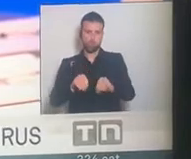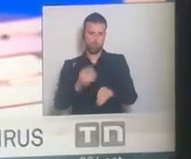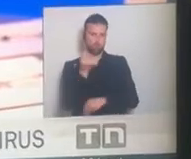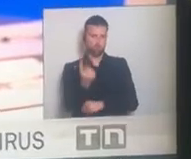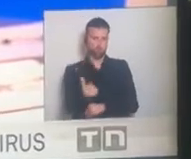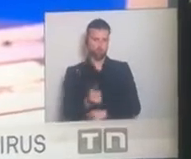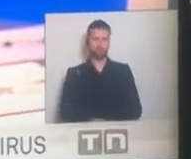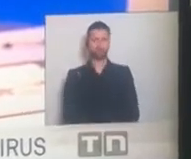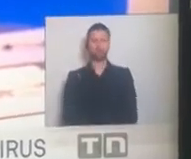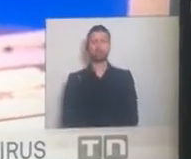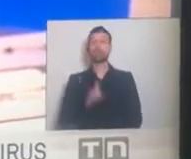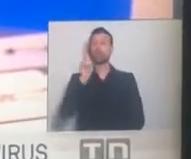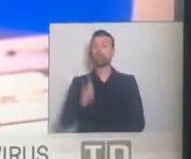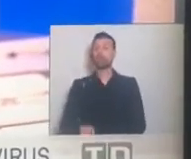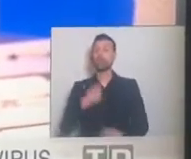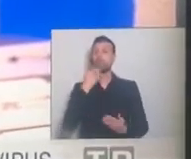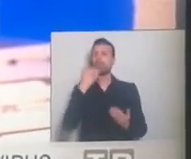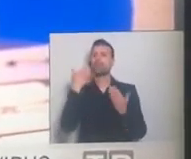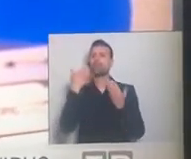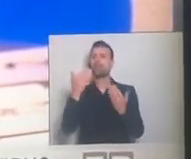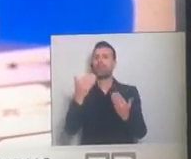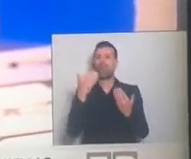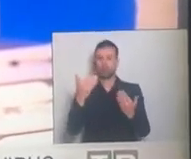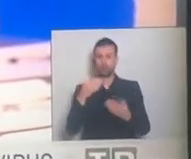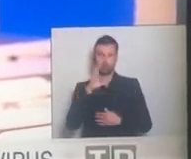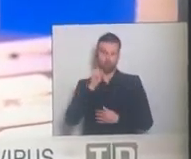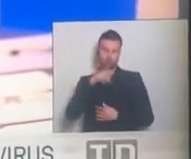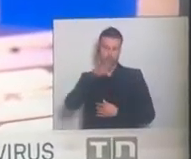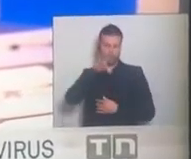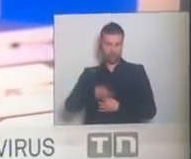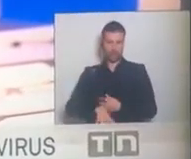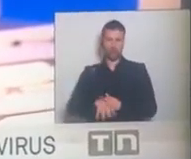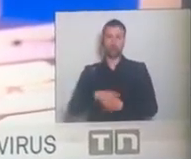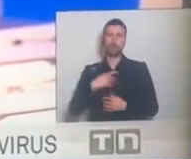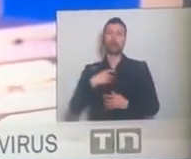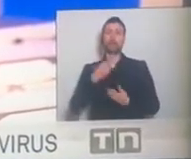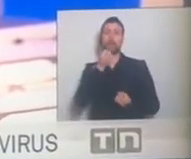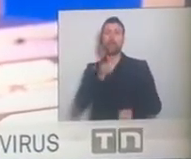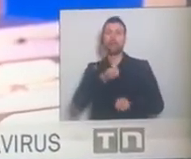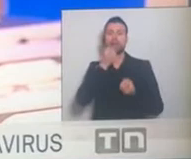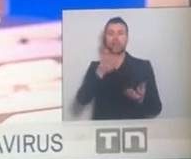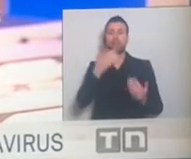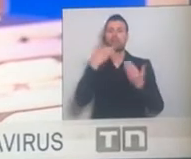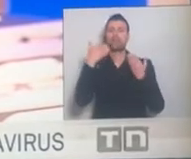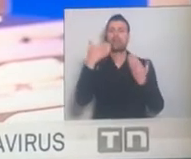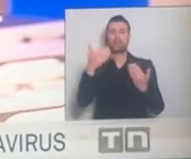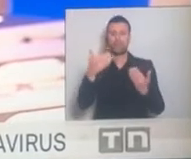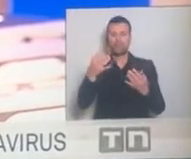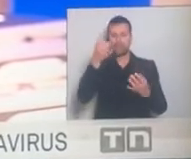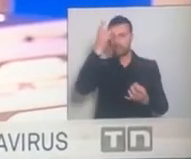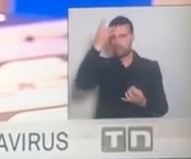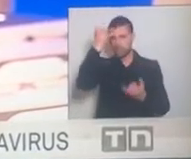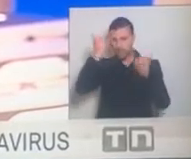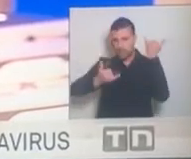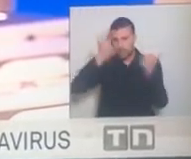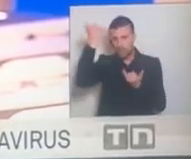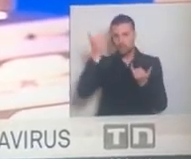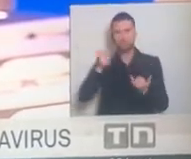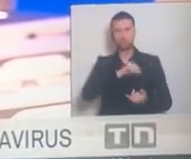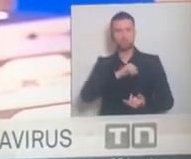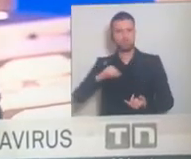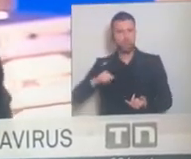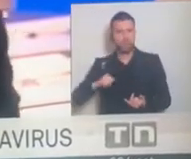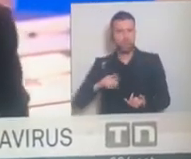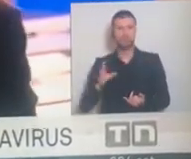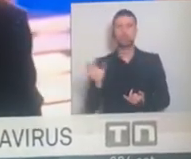Voldria també agrair, en nom del Govern de Catalunya, totes aquelles iniciatives privades i empresarials que els darrers